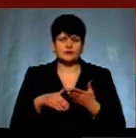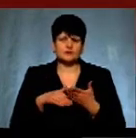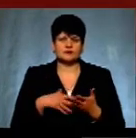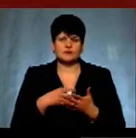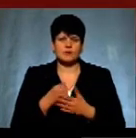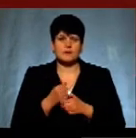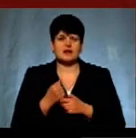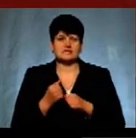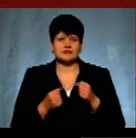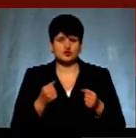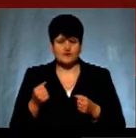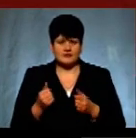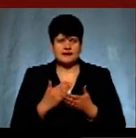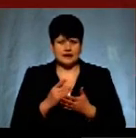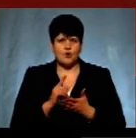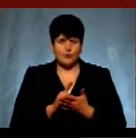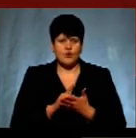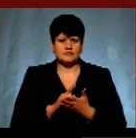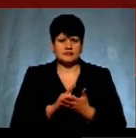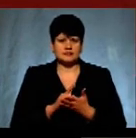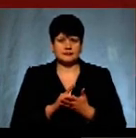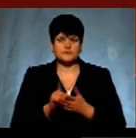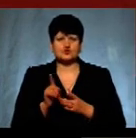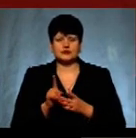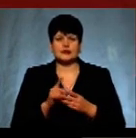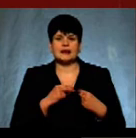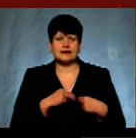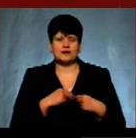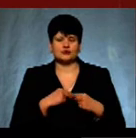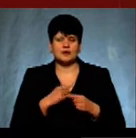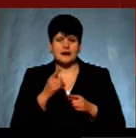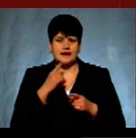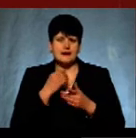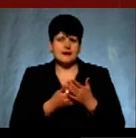працевлаштуванню. Тобто є певні обов'язки і як від щодо кар'єрного радника, і так само,